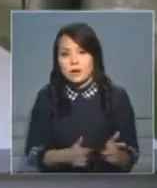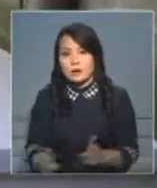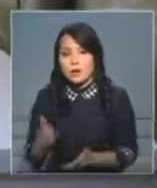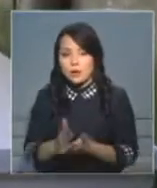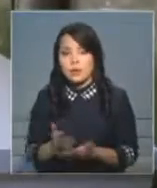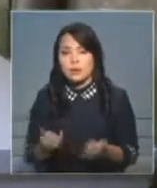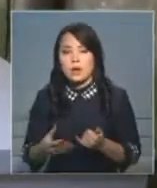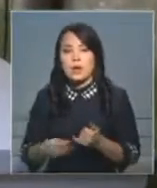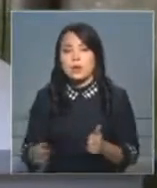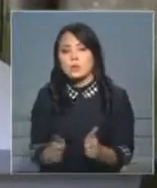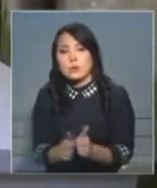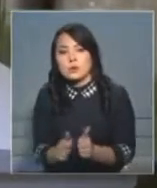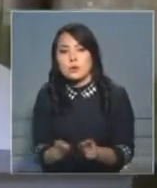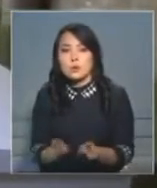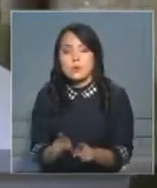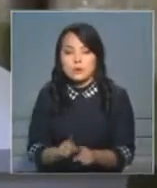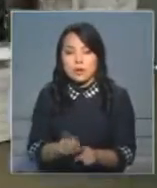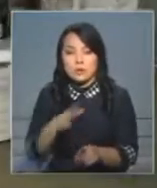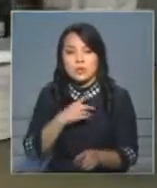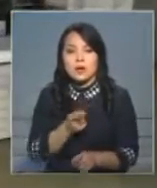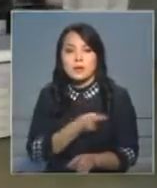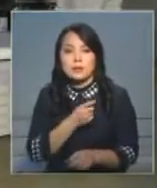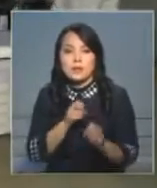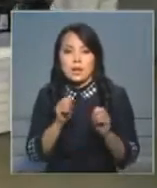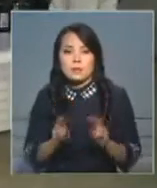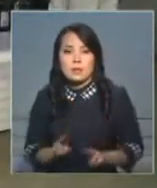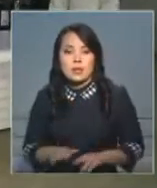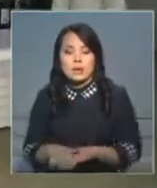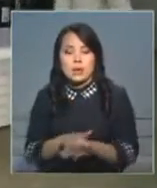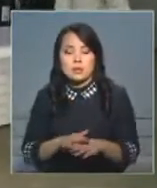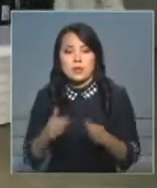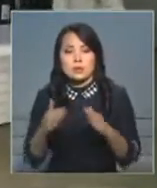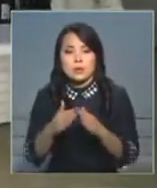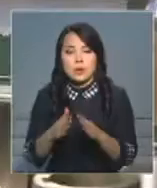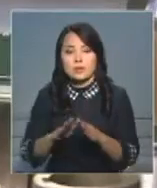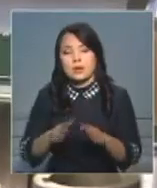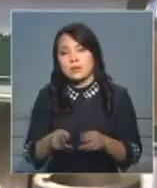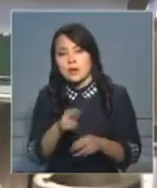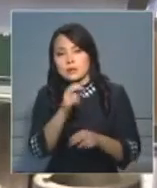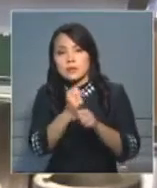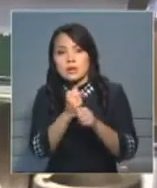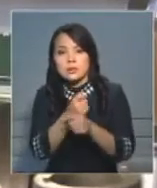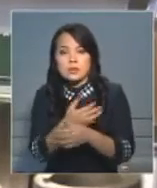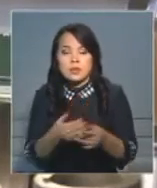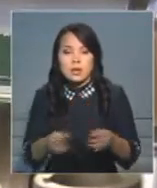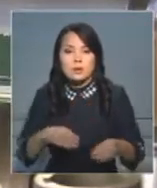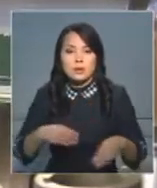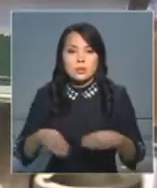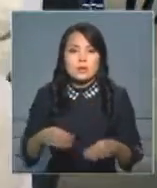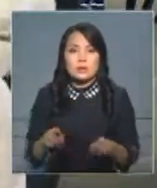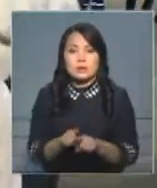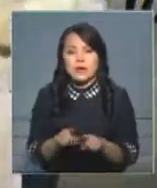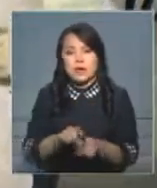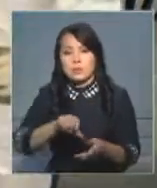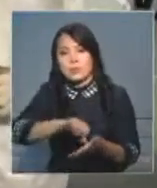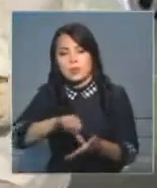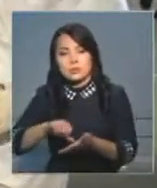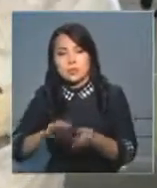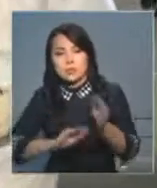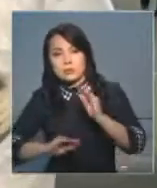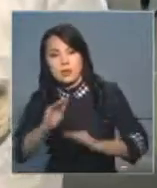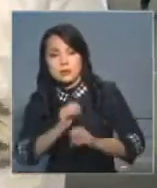Ал көршілес цехтағы шеберлер үйдің дайын қабырғаларын жасап шығарады. Ал бұған қажетті пенопласт пен қабырға жабдықтарын